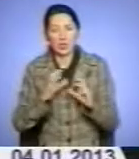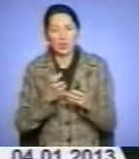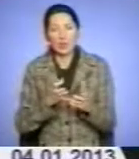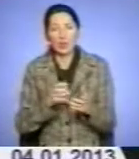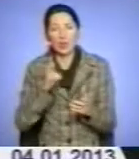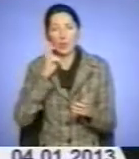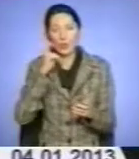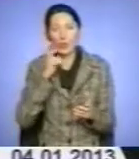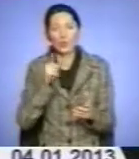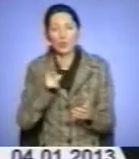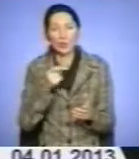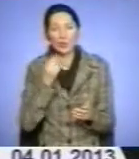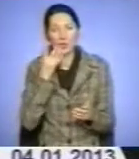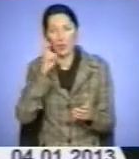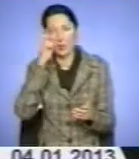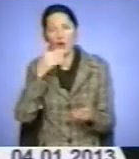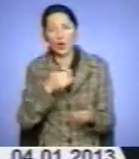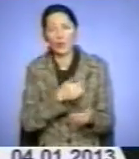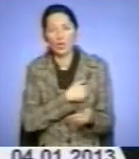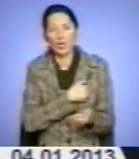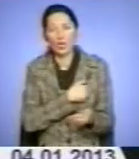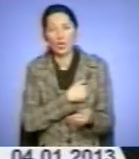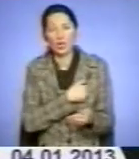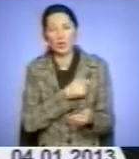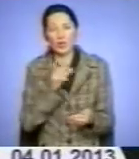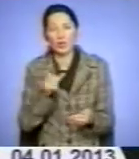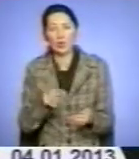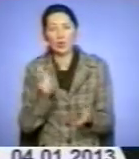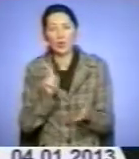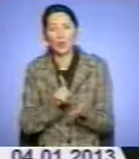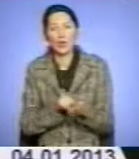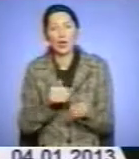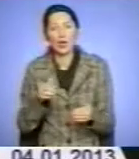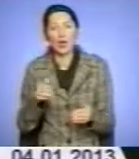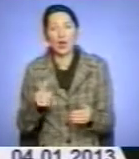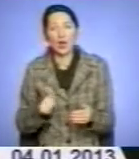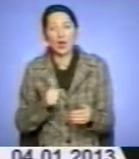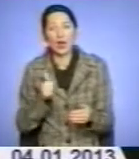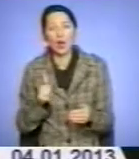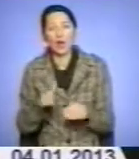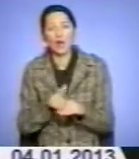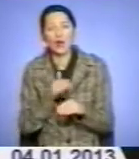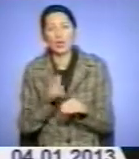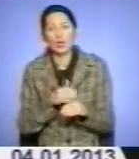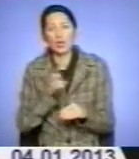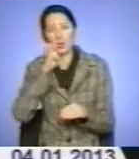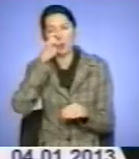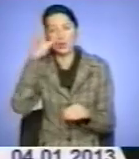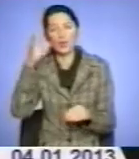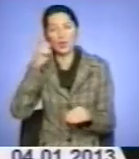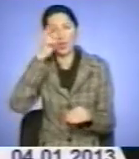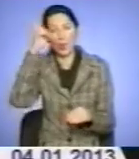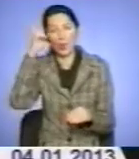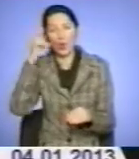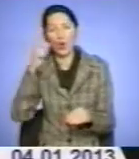Бог цього бажає, вона повинна хвалити, славити Бога, прославляти Бога, кожен день говорити